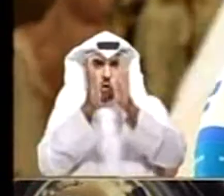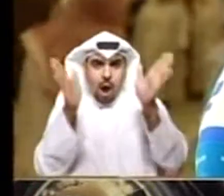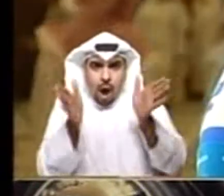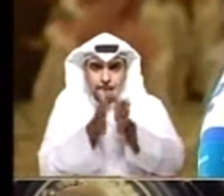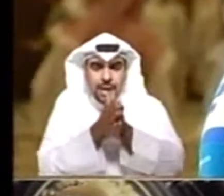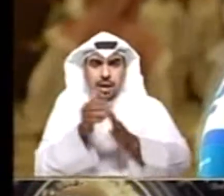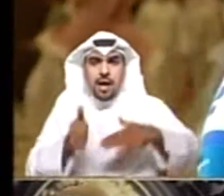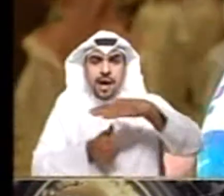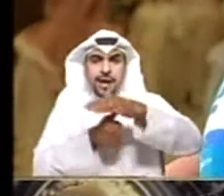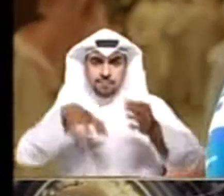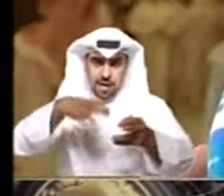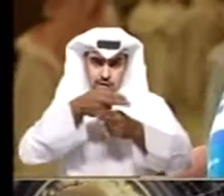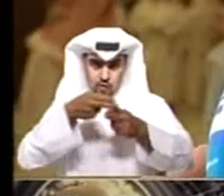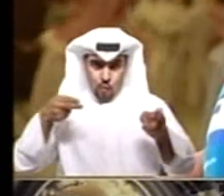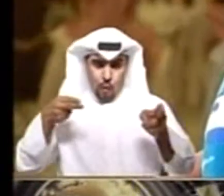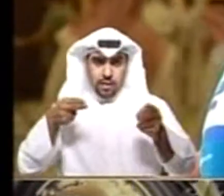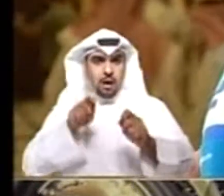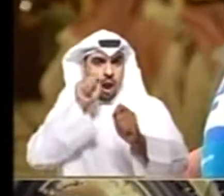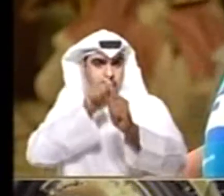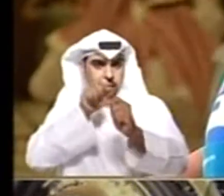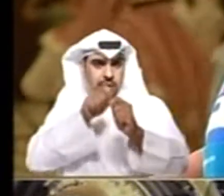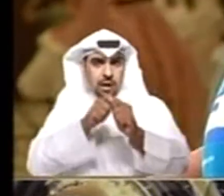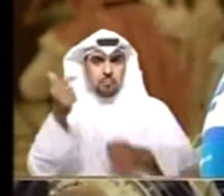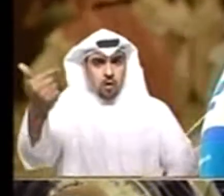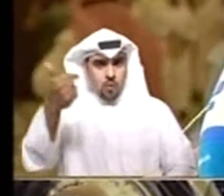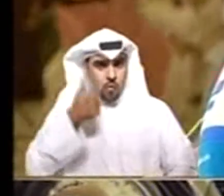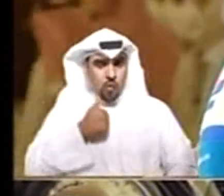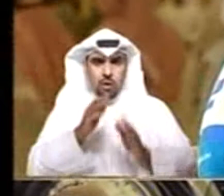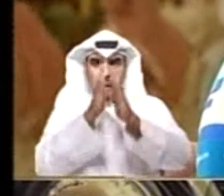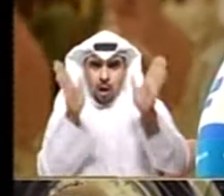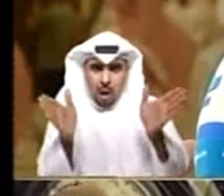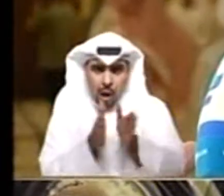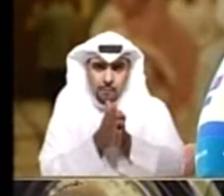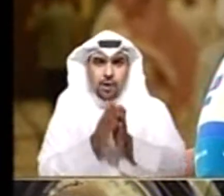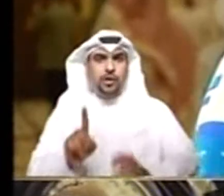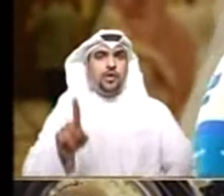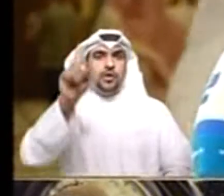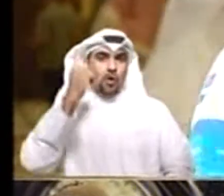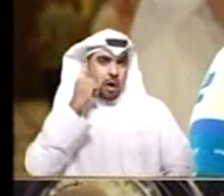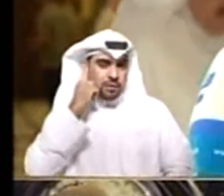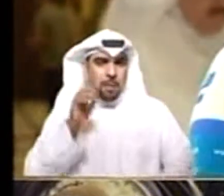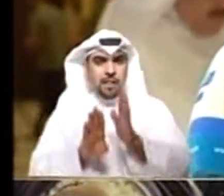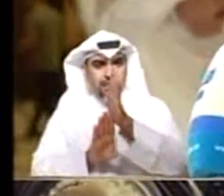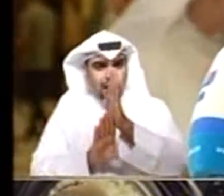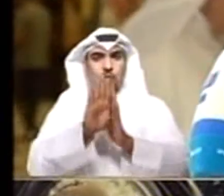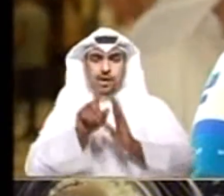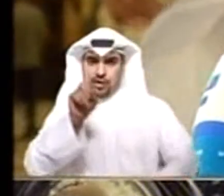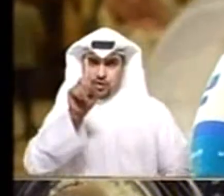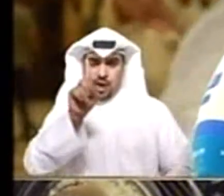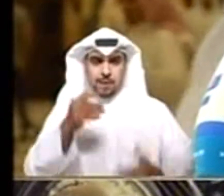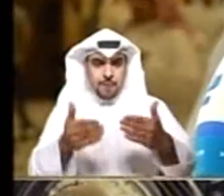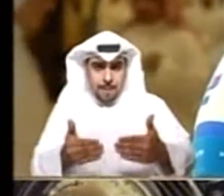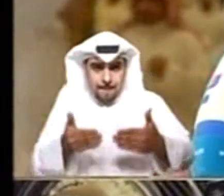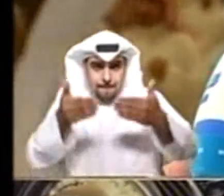بمضامينه. بعد الجلسة الافتتاحية سنبدأ الجلسة الأولى لدور الانعقاد، ووفق جدول المال اللي وزع